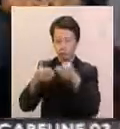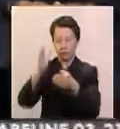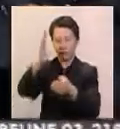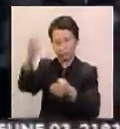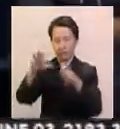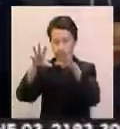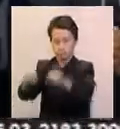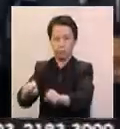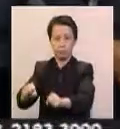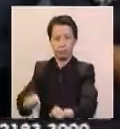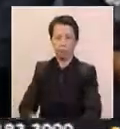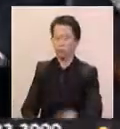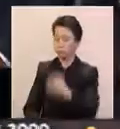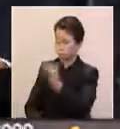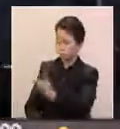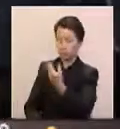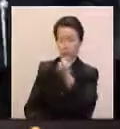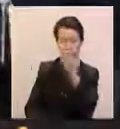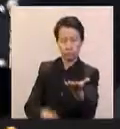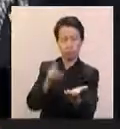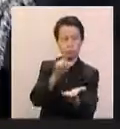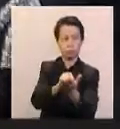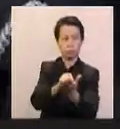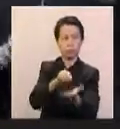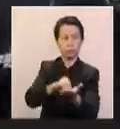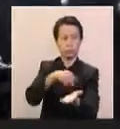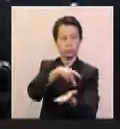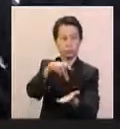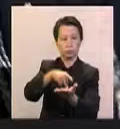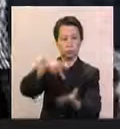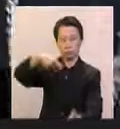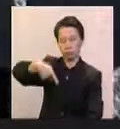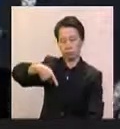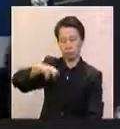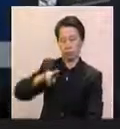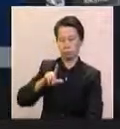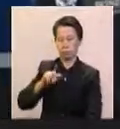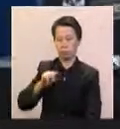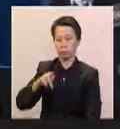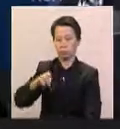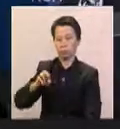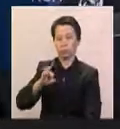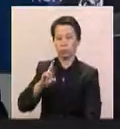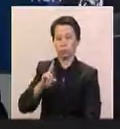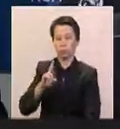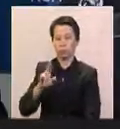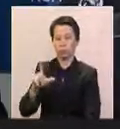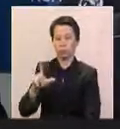Beliau memaklumkannya dalam sidang media di Pusat Latihan Polis Pulau Pol, Kuala Lumpur.